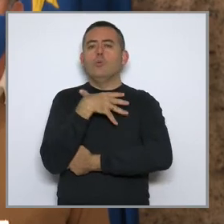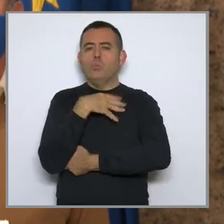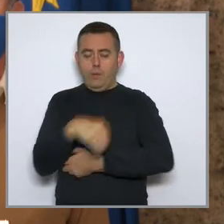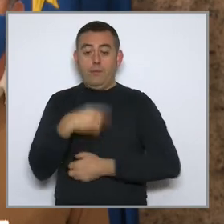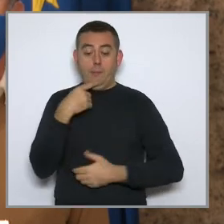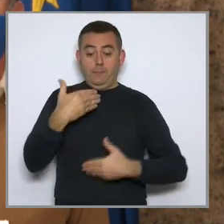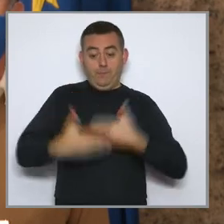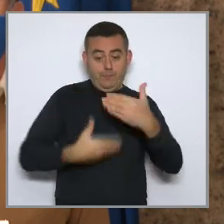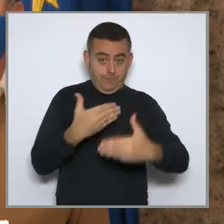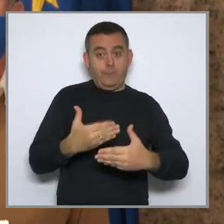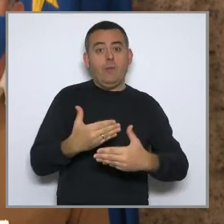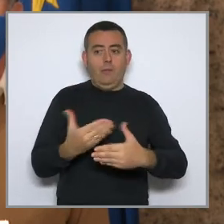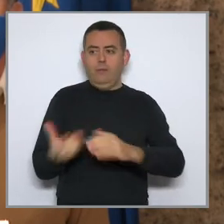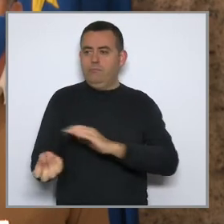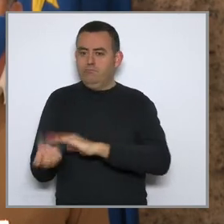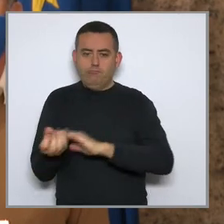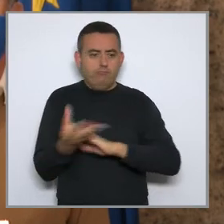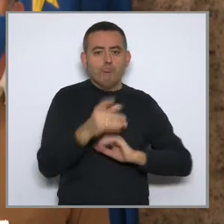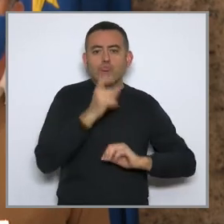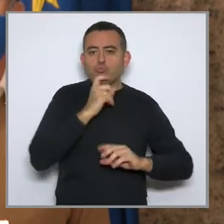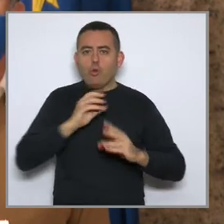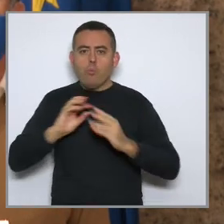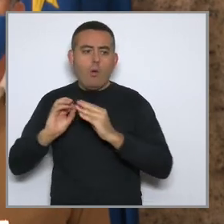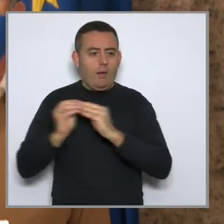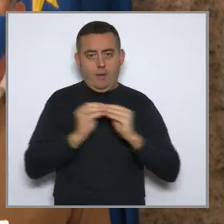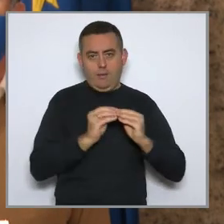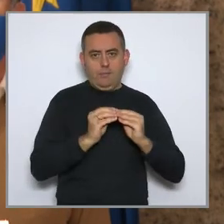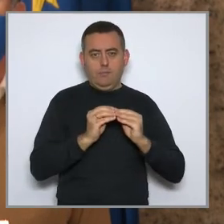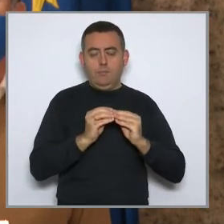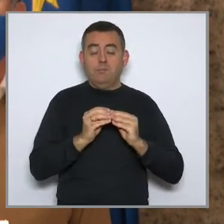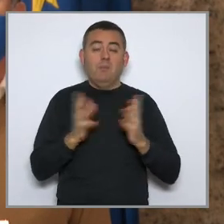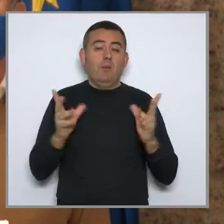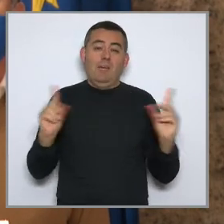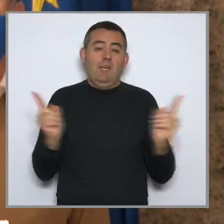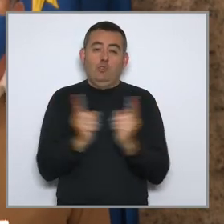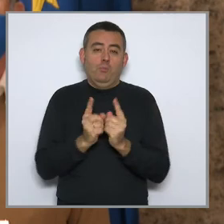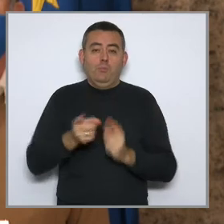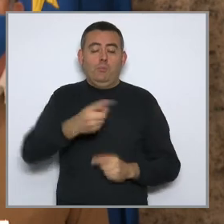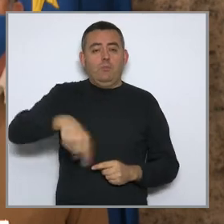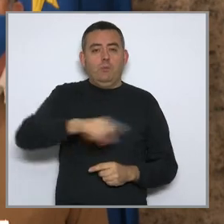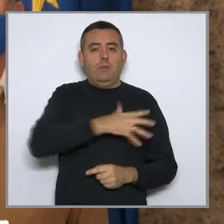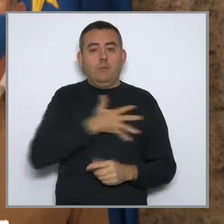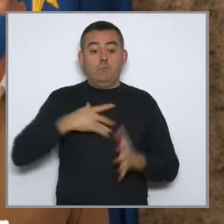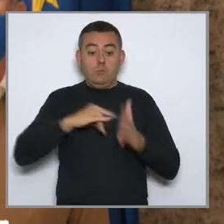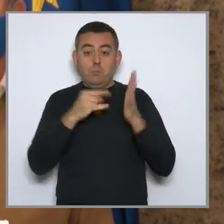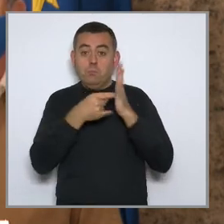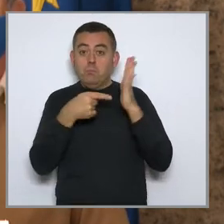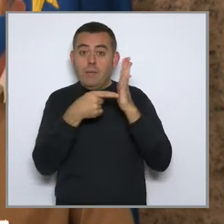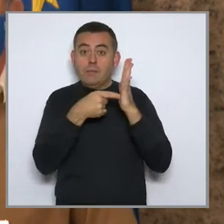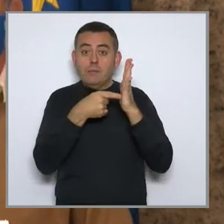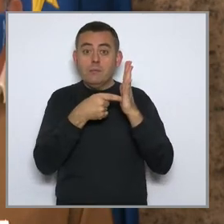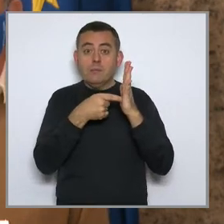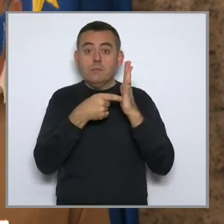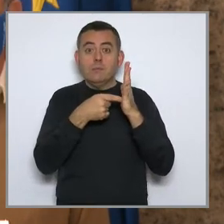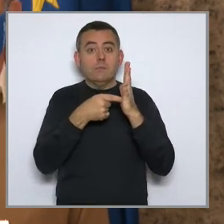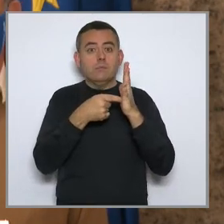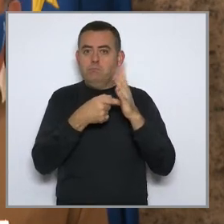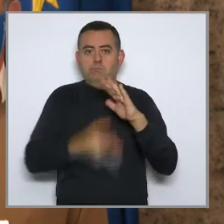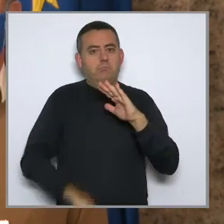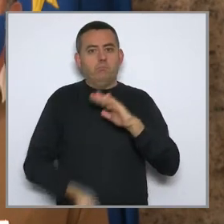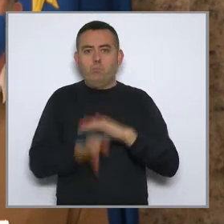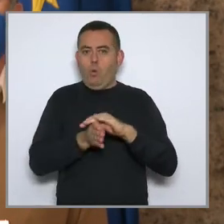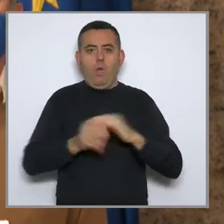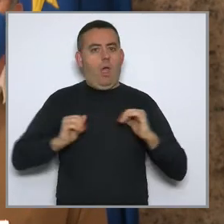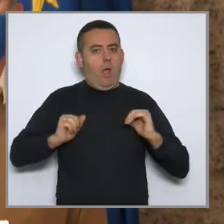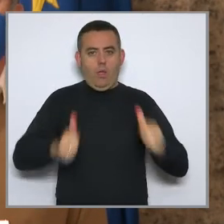cada moment. El que està clar és que la voluntat és de tirar endavant el pla que hi ha finançament i